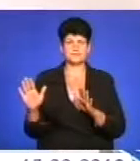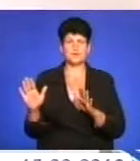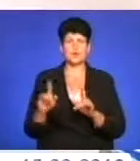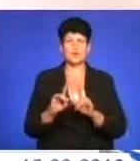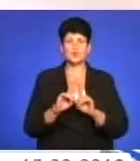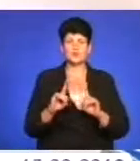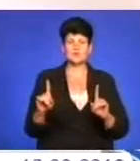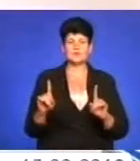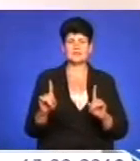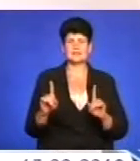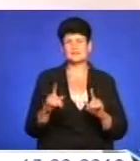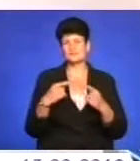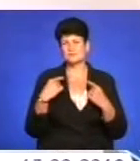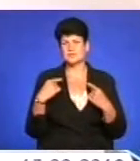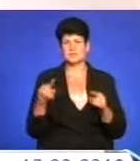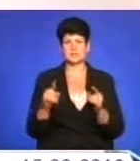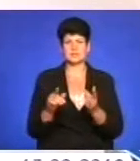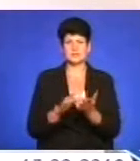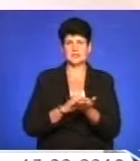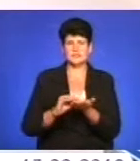Особливих щоденників не вів.